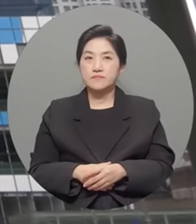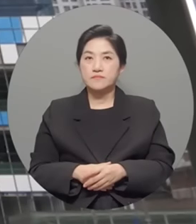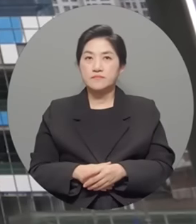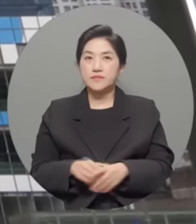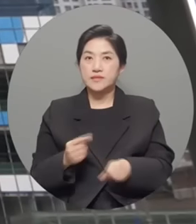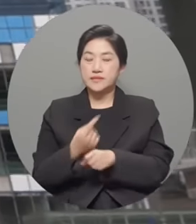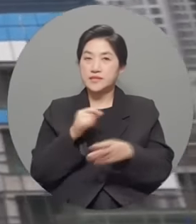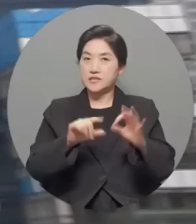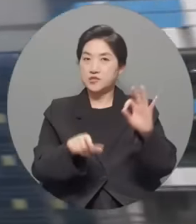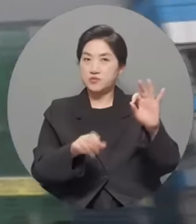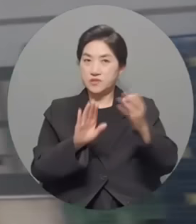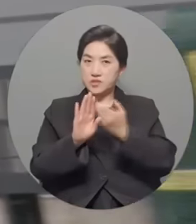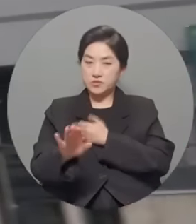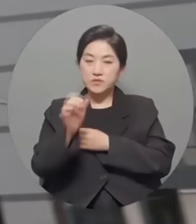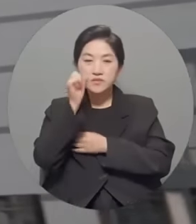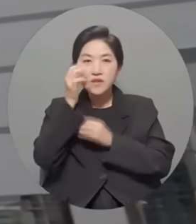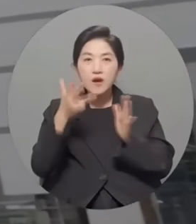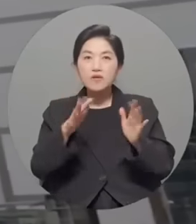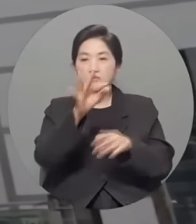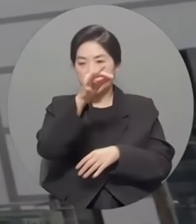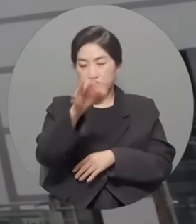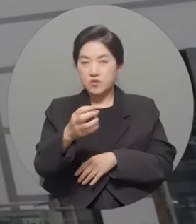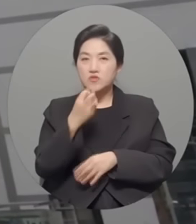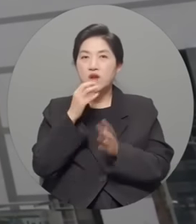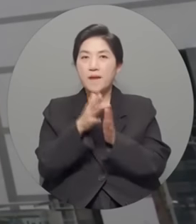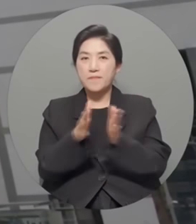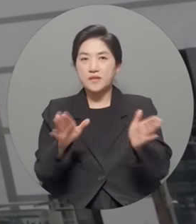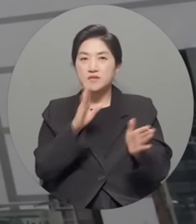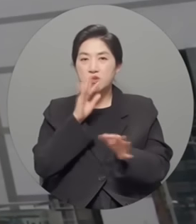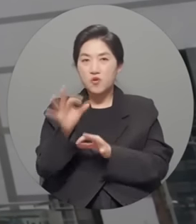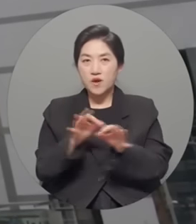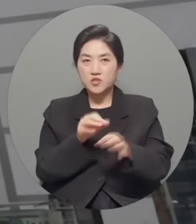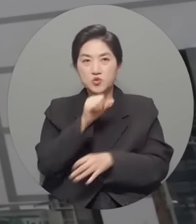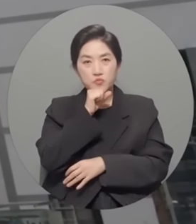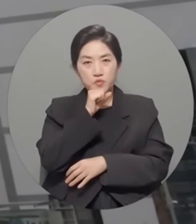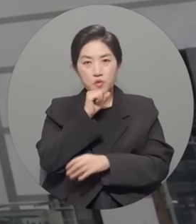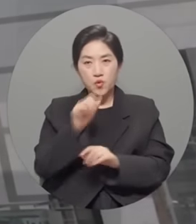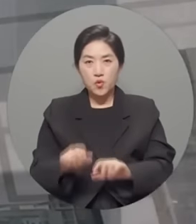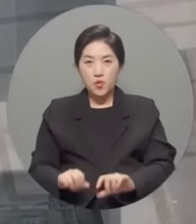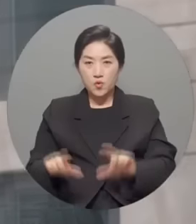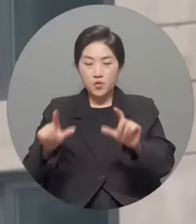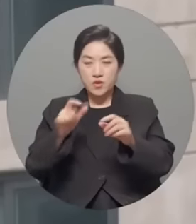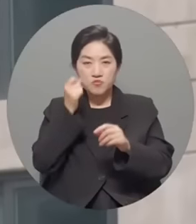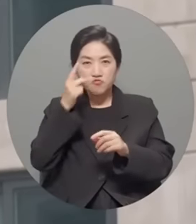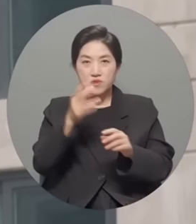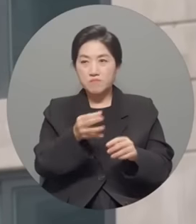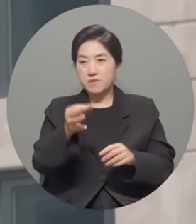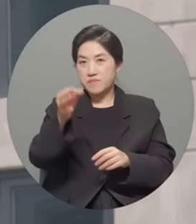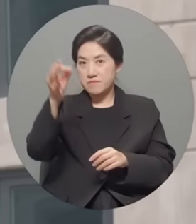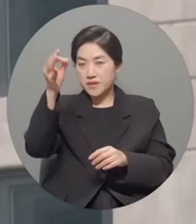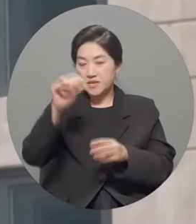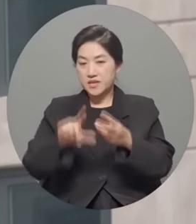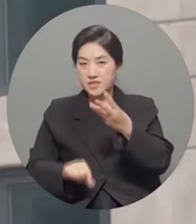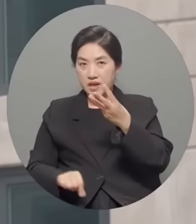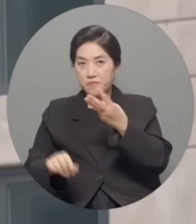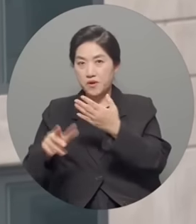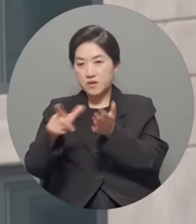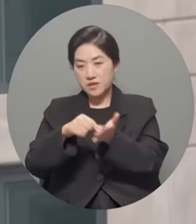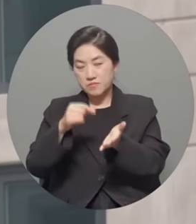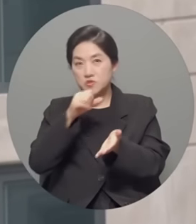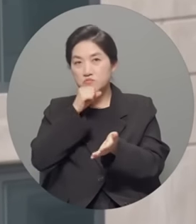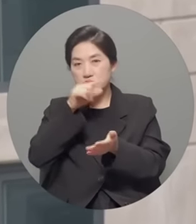작년 10월 이후 3개월간 떨어졌던 서울 아파트 실거래가 지수는 올 들어 두 달 연속 올랐지만 3월 잠정 지수는